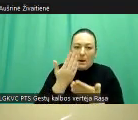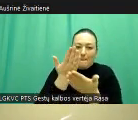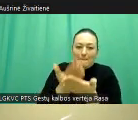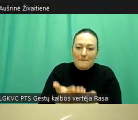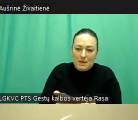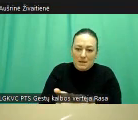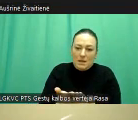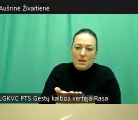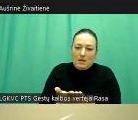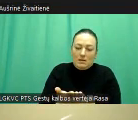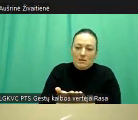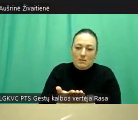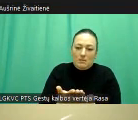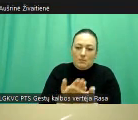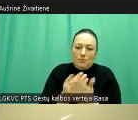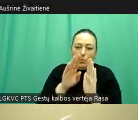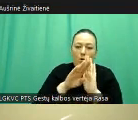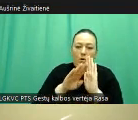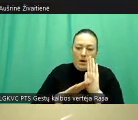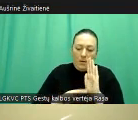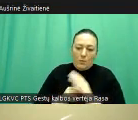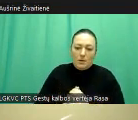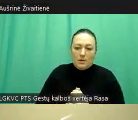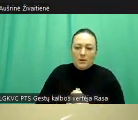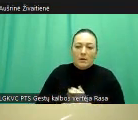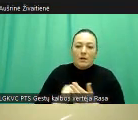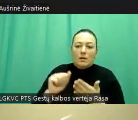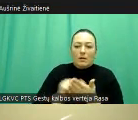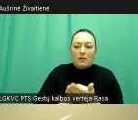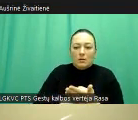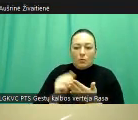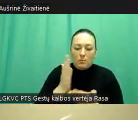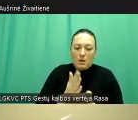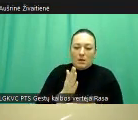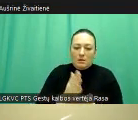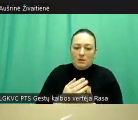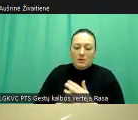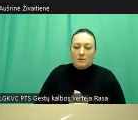nacionaliniai, pagrindiniai nacionaliniai programai, tai yra dokumentas. Ir